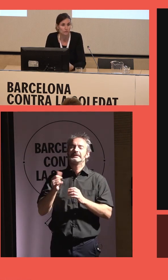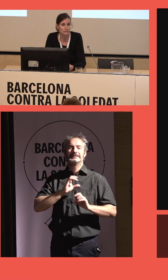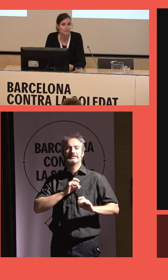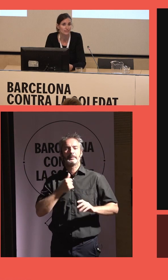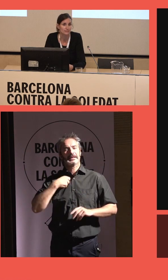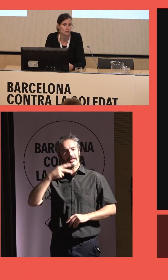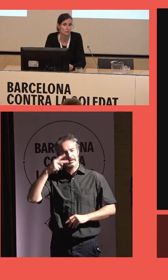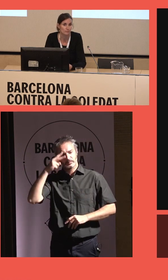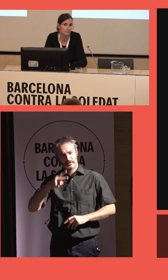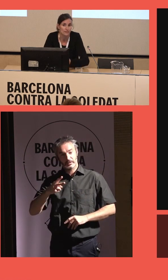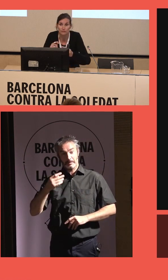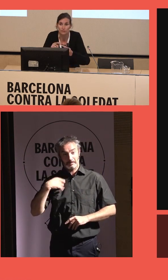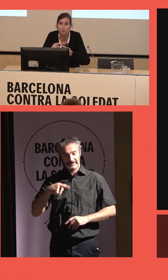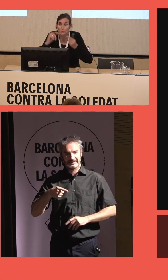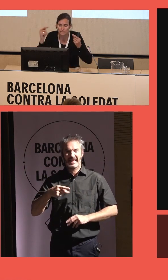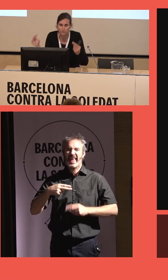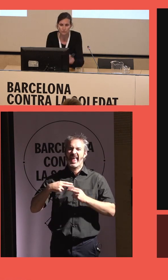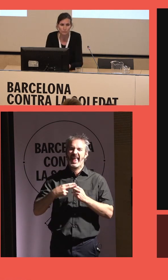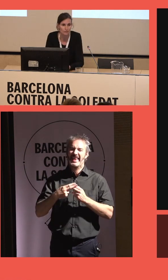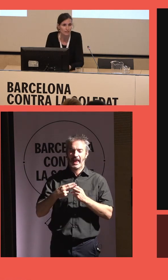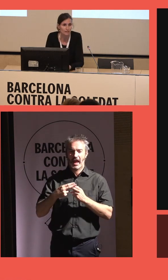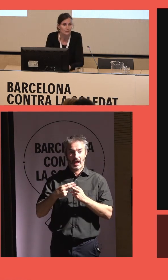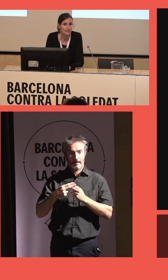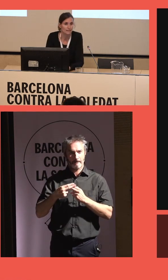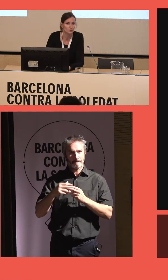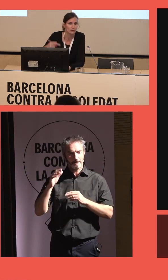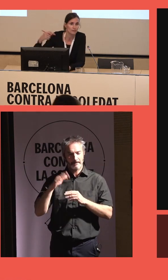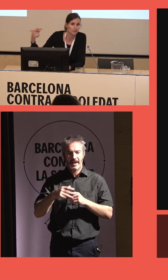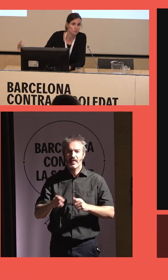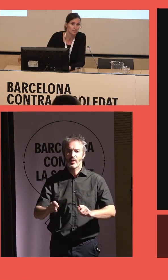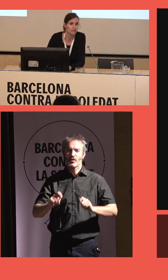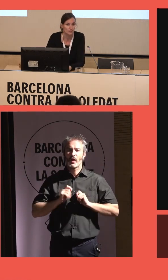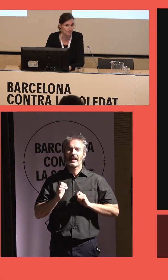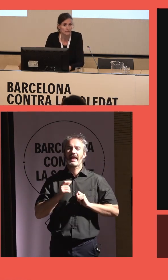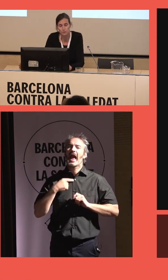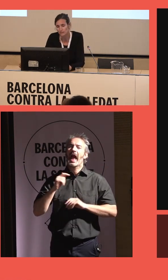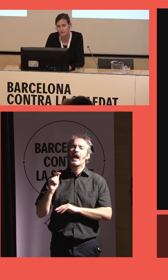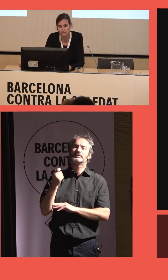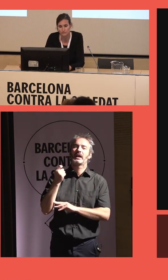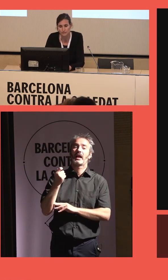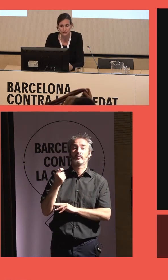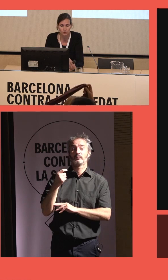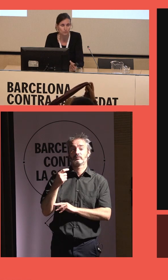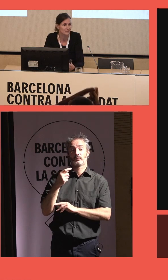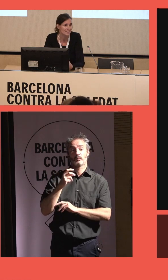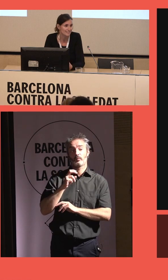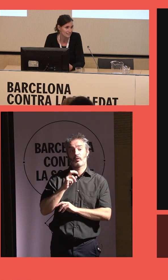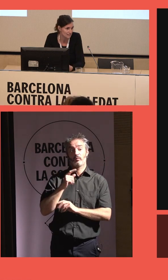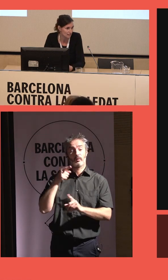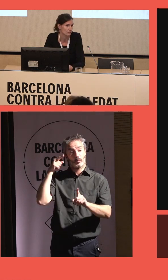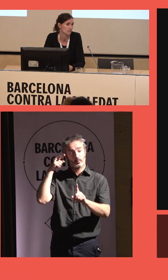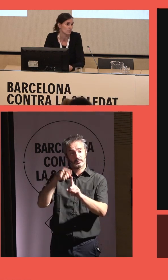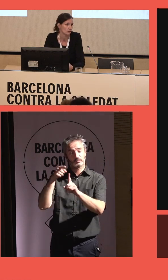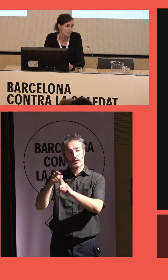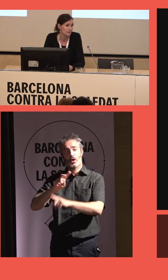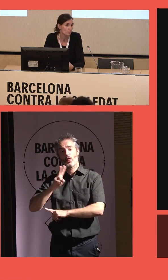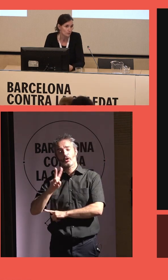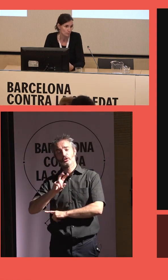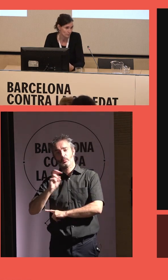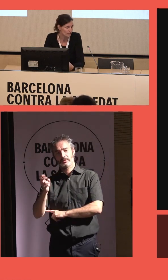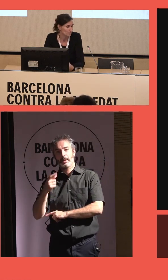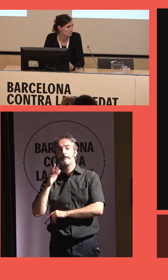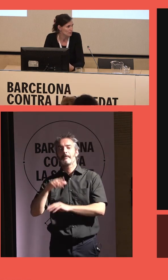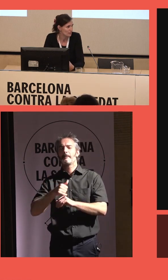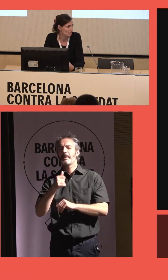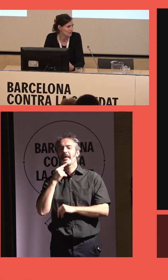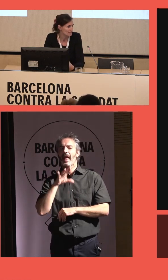respectuoses és l'instrument és l'objectiu instrumental que ens permet aconseguir les dues altres fites que són detectar cosa que és